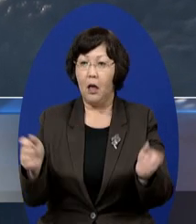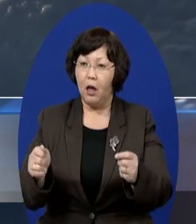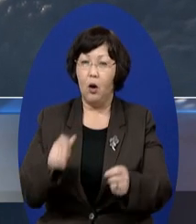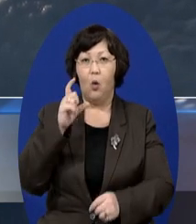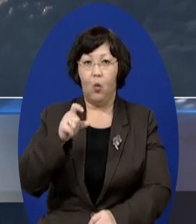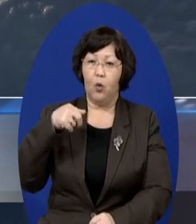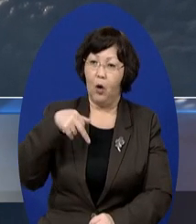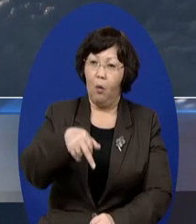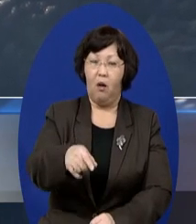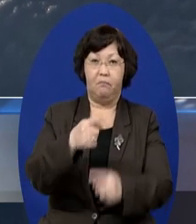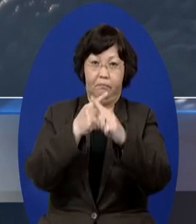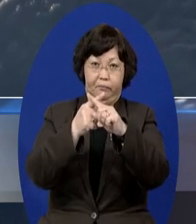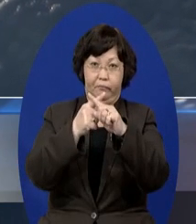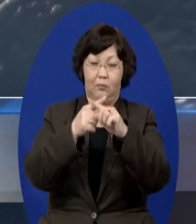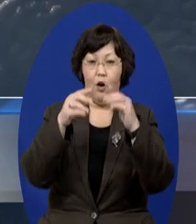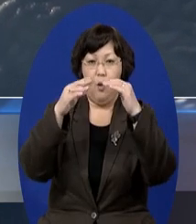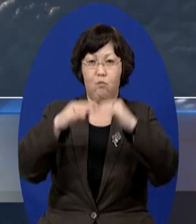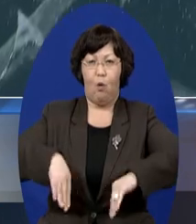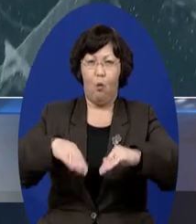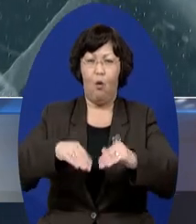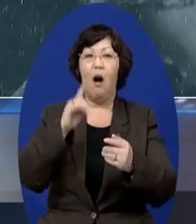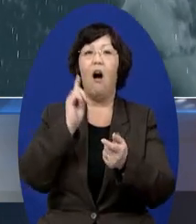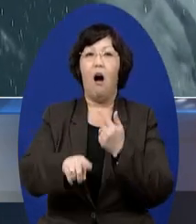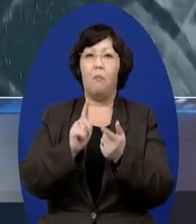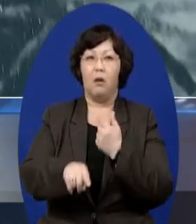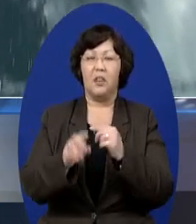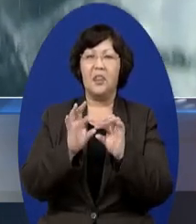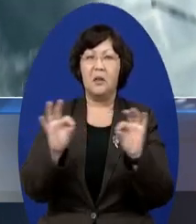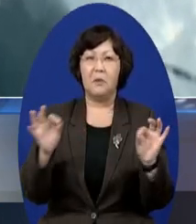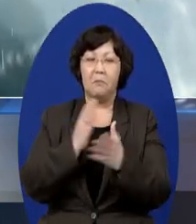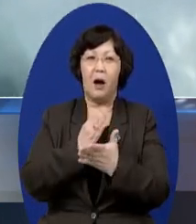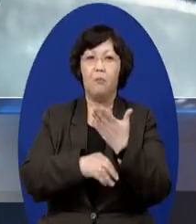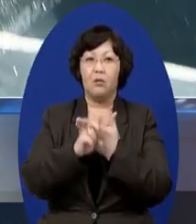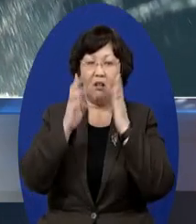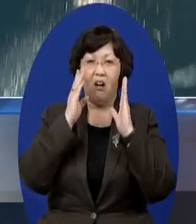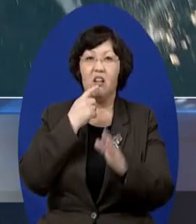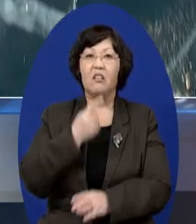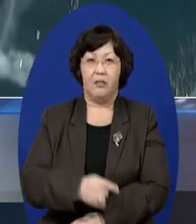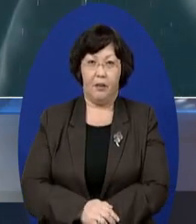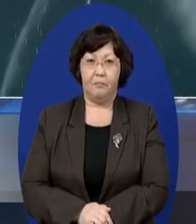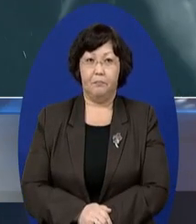зам товчлох зэргээр мөсөн дээгүүр явах болон автээвэр хийхгүй байхыг онцгойлон анхаарууллаа.